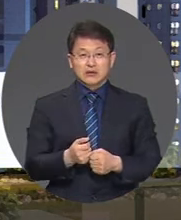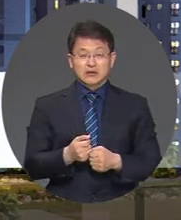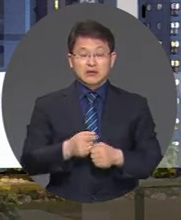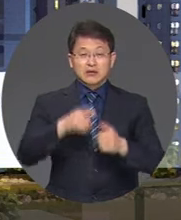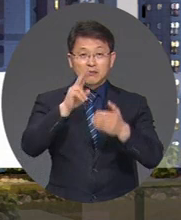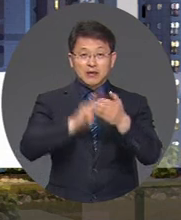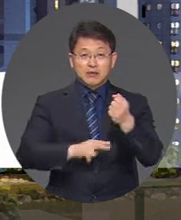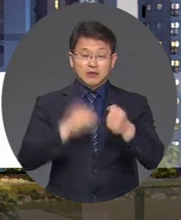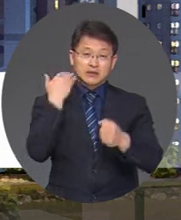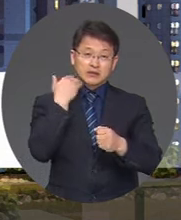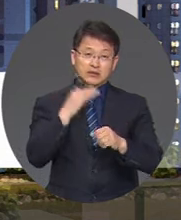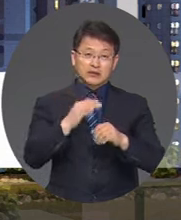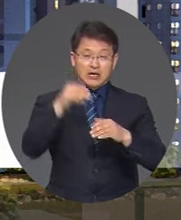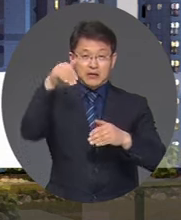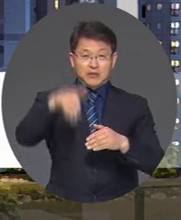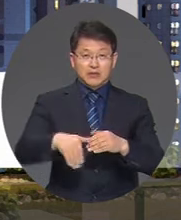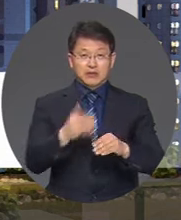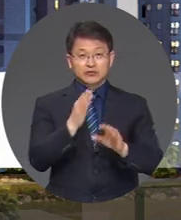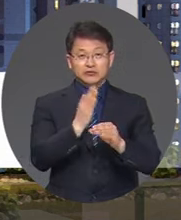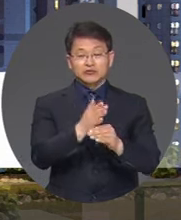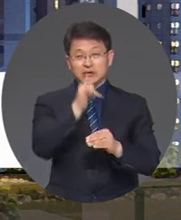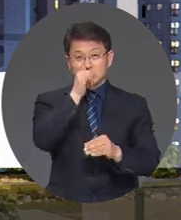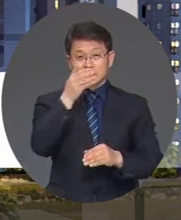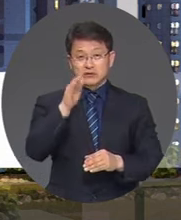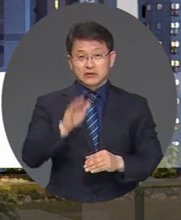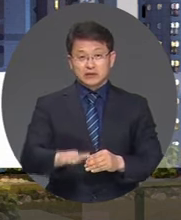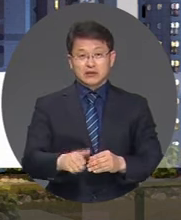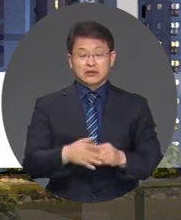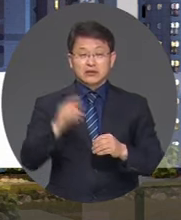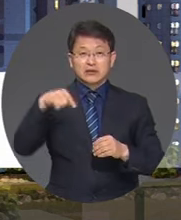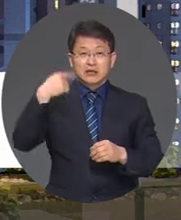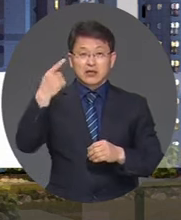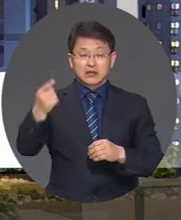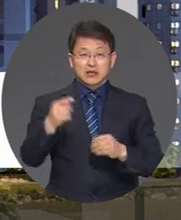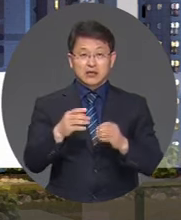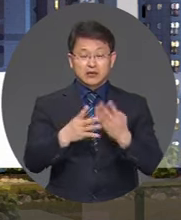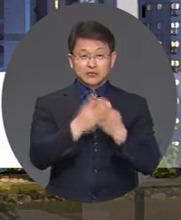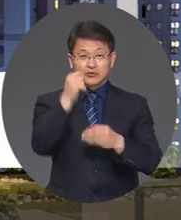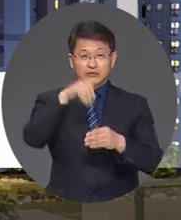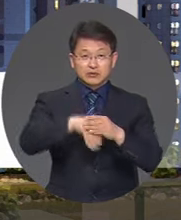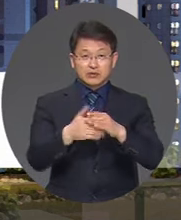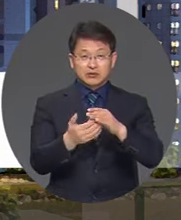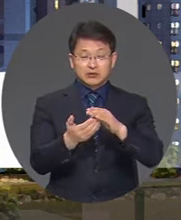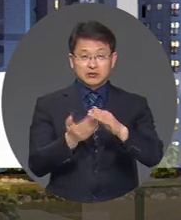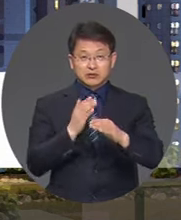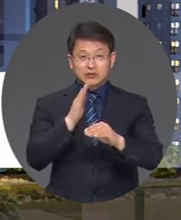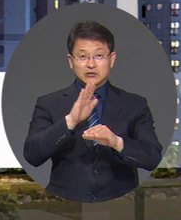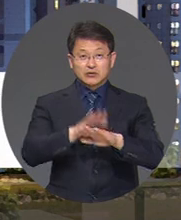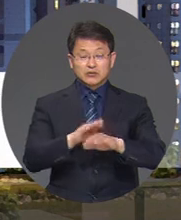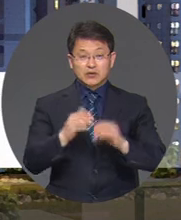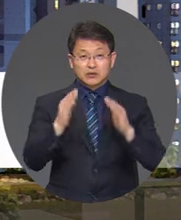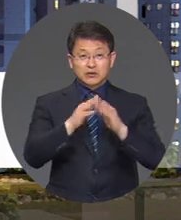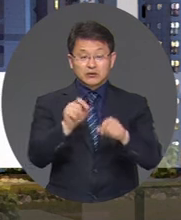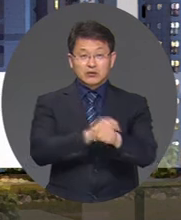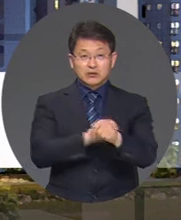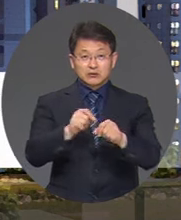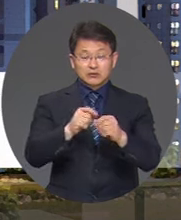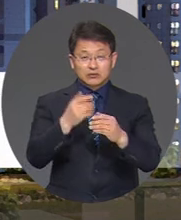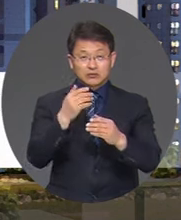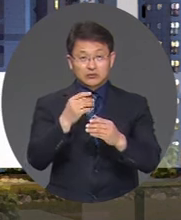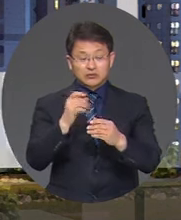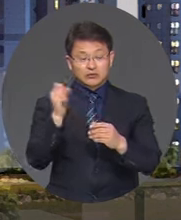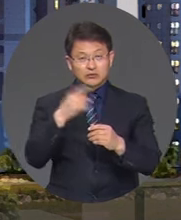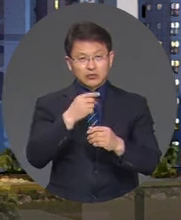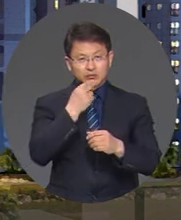매매가와 전세가 모두 하락세를 이어가고 있는데요 다음 달에 총선을 앞두고 있지만 부동산 총선 특수 전망도